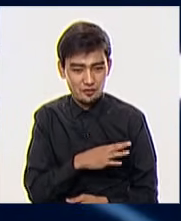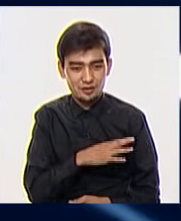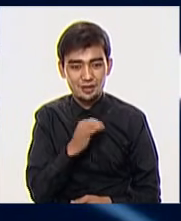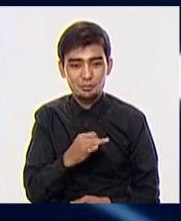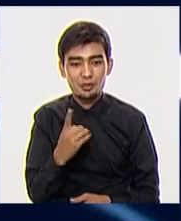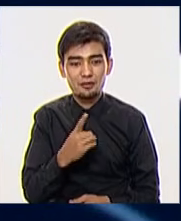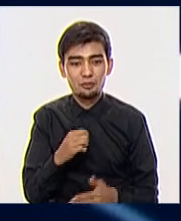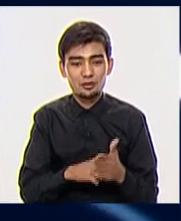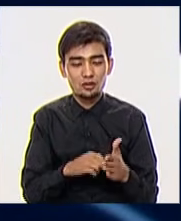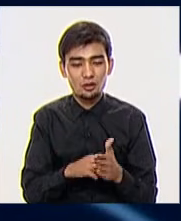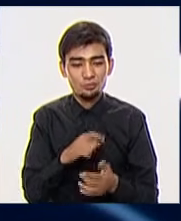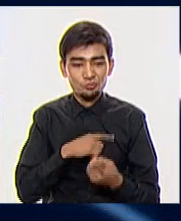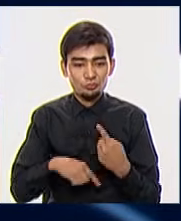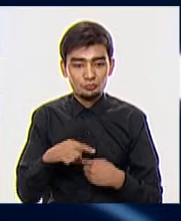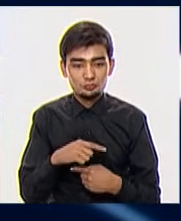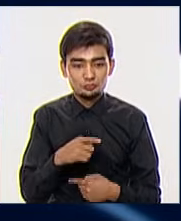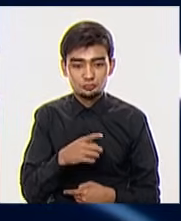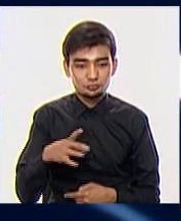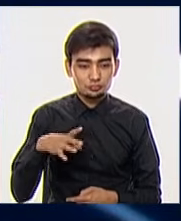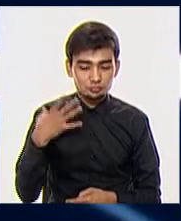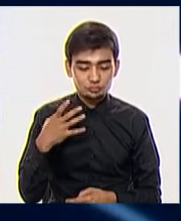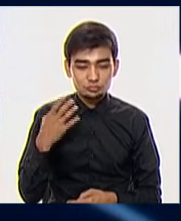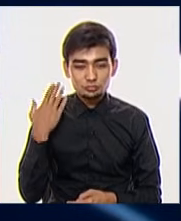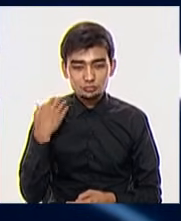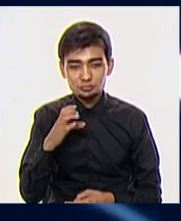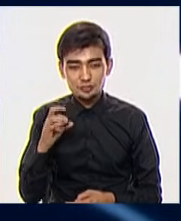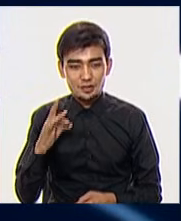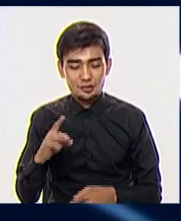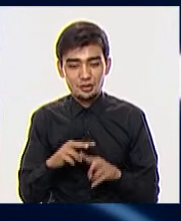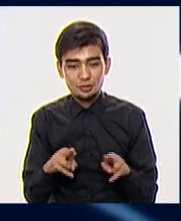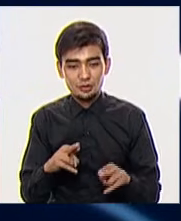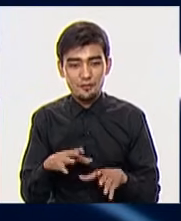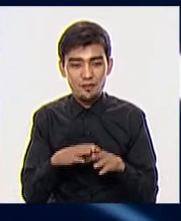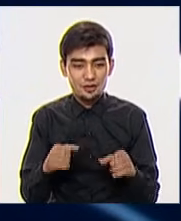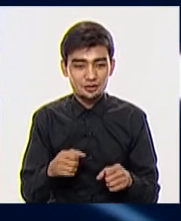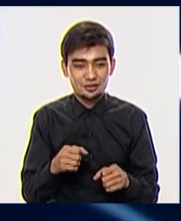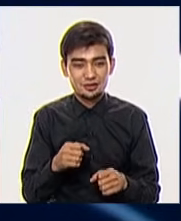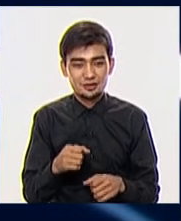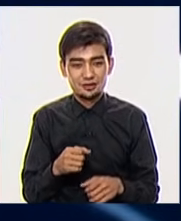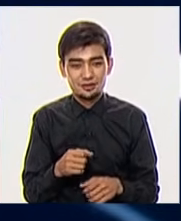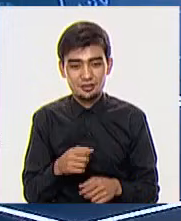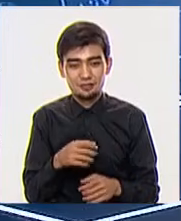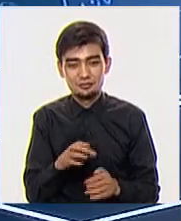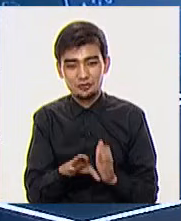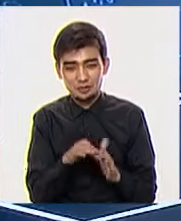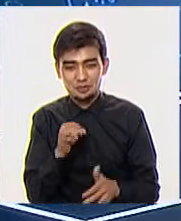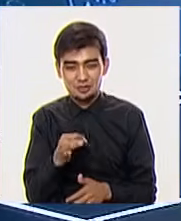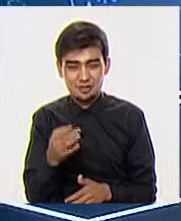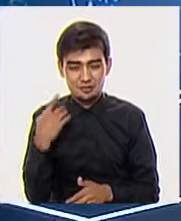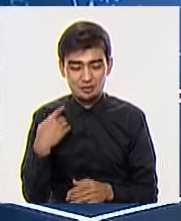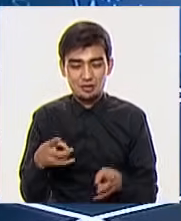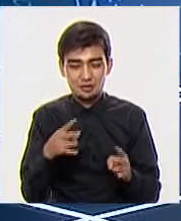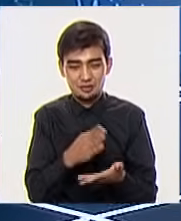бірінші себебі біз сол бұрынғы кеңес үкіметіндегідей биліктің тағайындалуы, жасалуының бәрі сол күйінше қалды. Ол уақытта